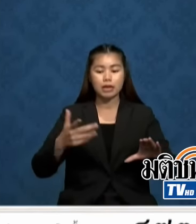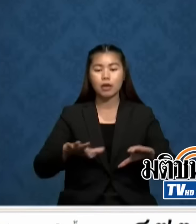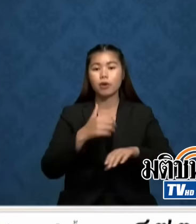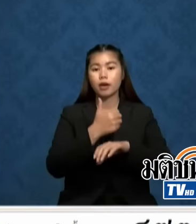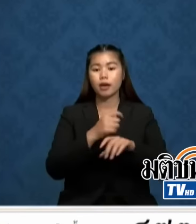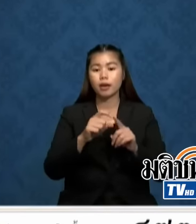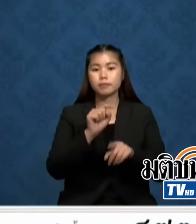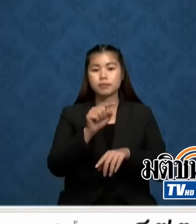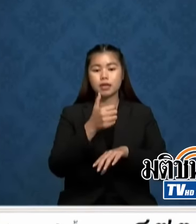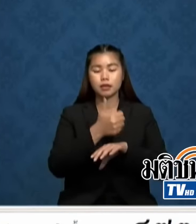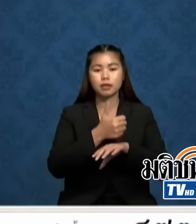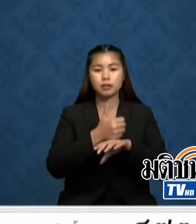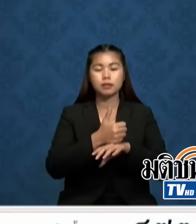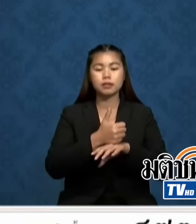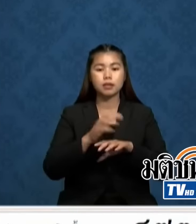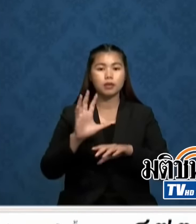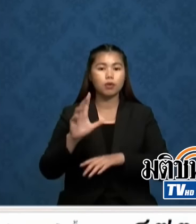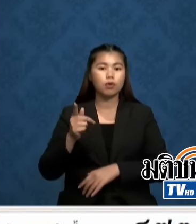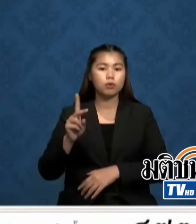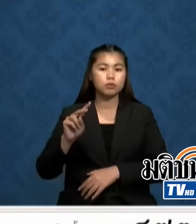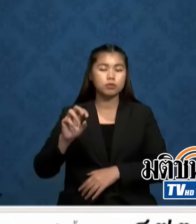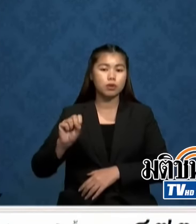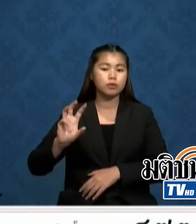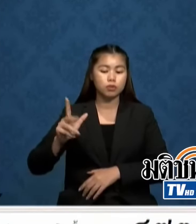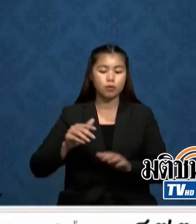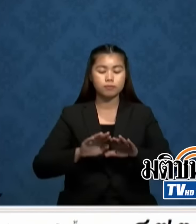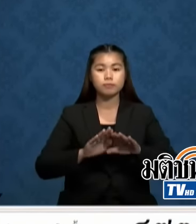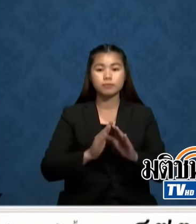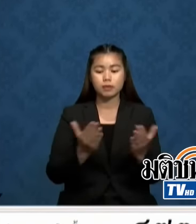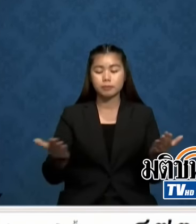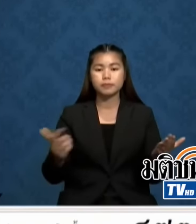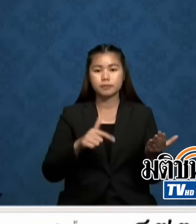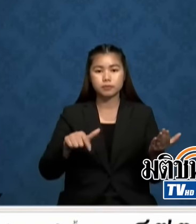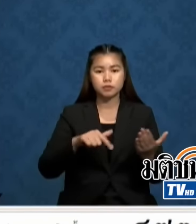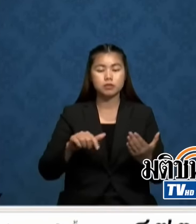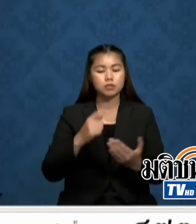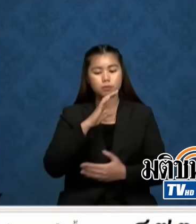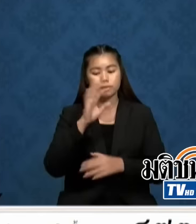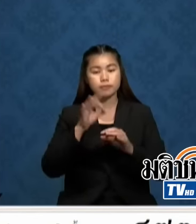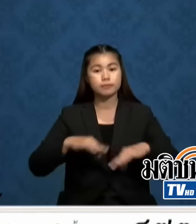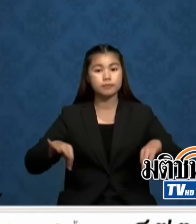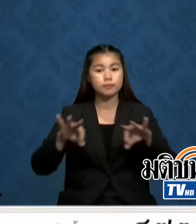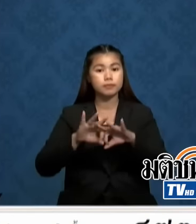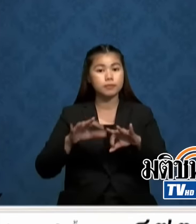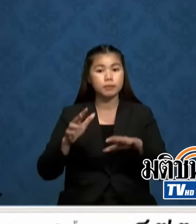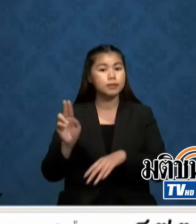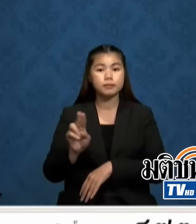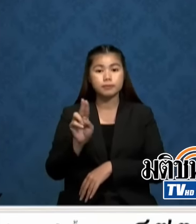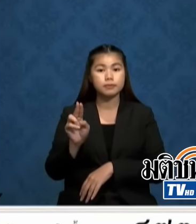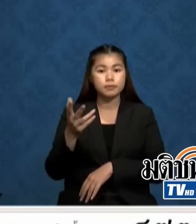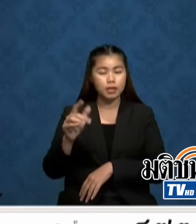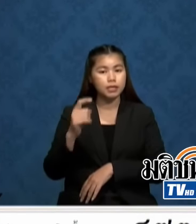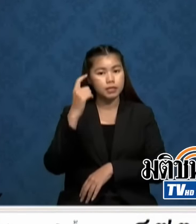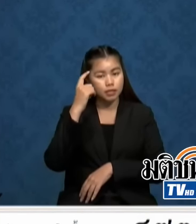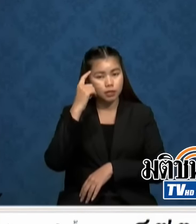หน้าคณะรักษาความสงบแห่งชาติบางฉบับที่หน่วยงานรับผิดชอบเห็นว่าหมดความจำเป็นและไม่เหมาะสมจึง